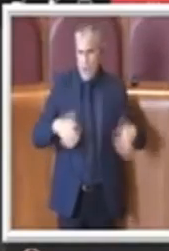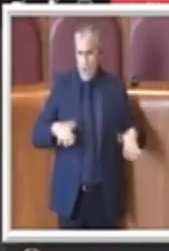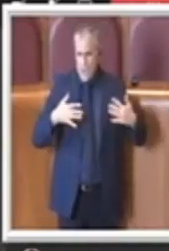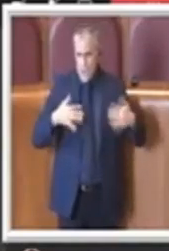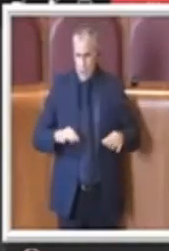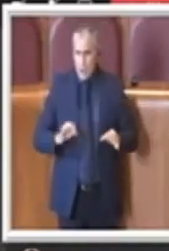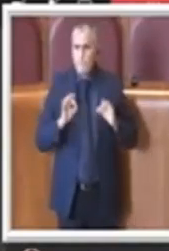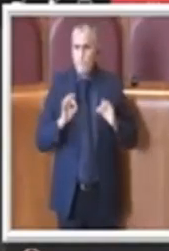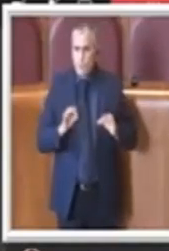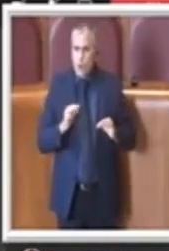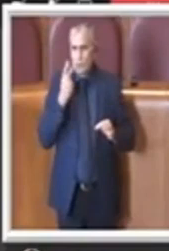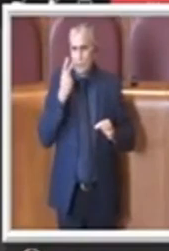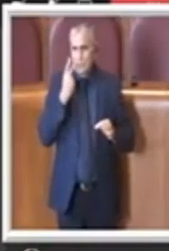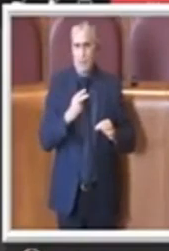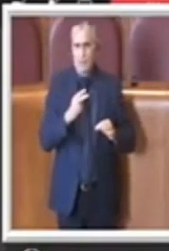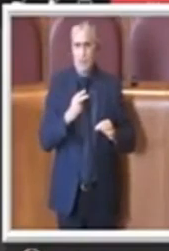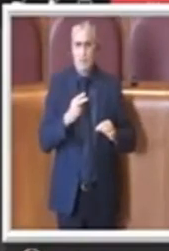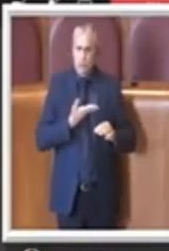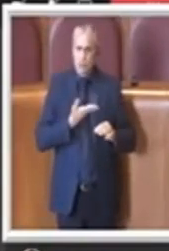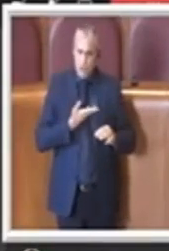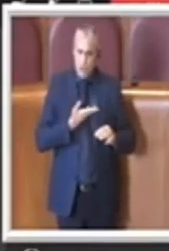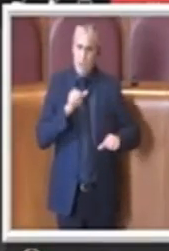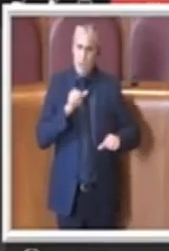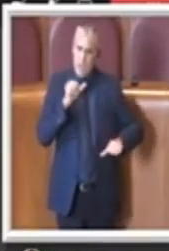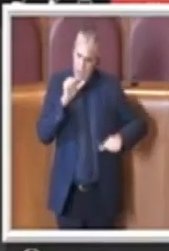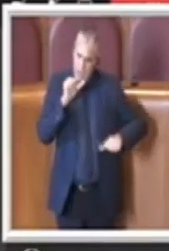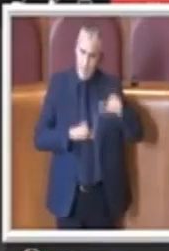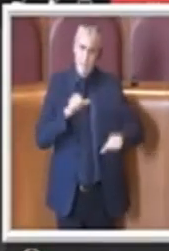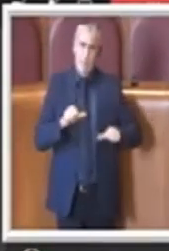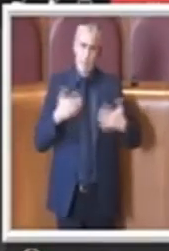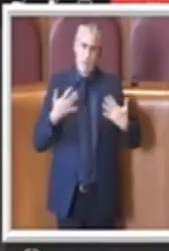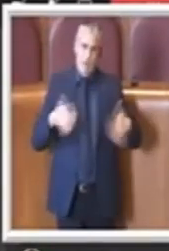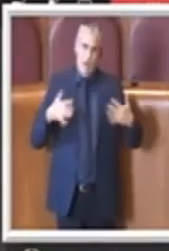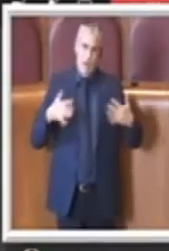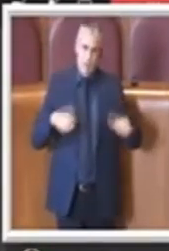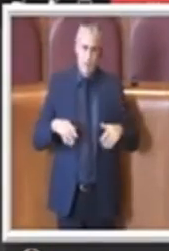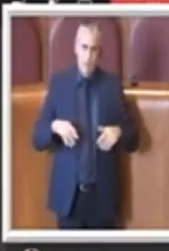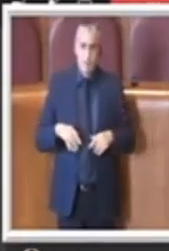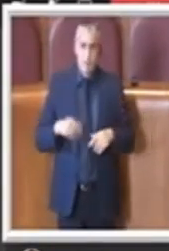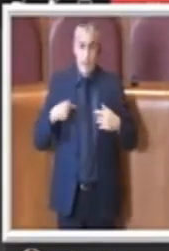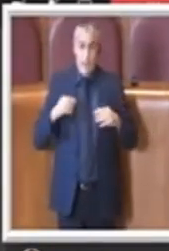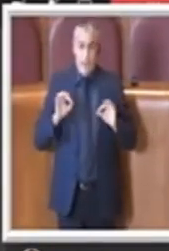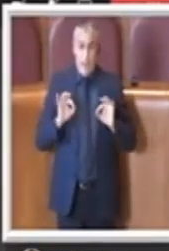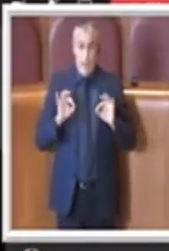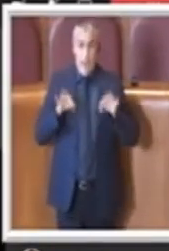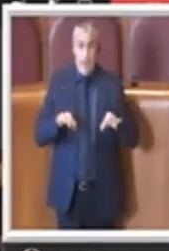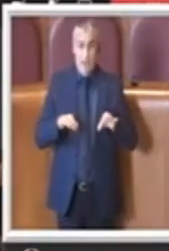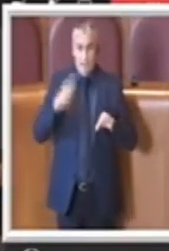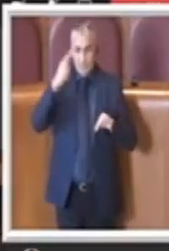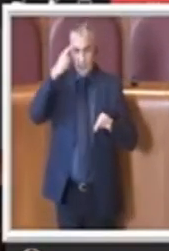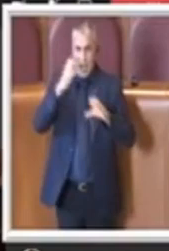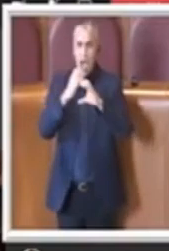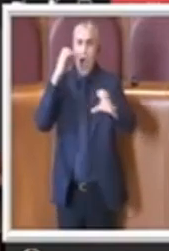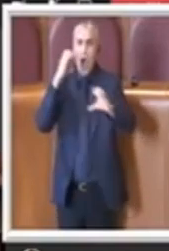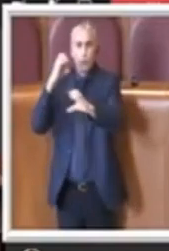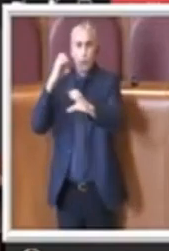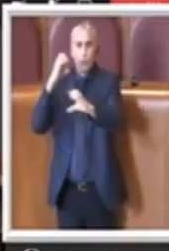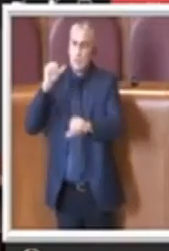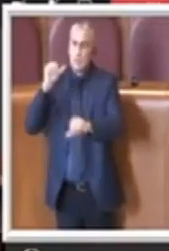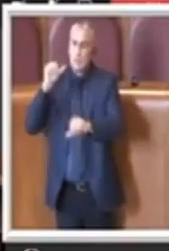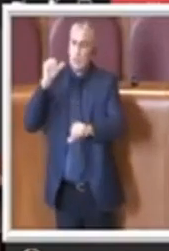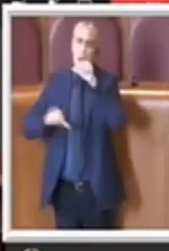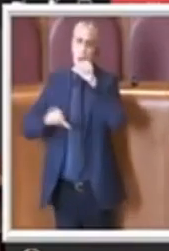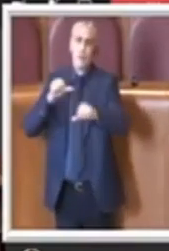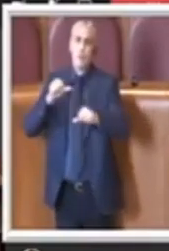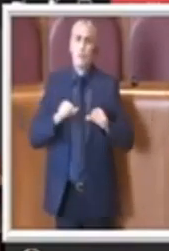cambiando non siamo arrivati che per la programmazione di cambio degli autobus di acquisto autobus